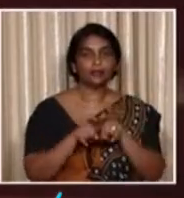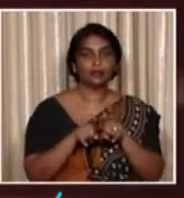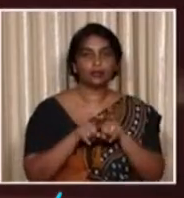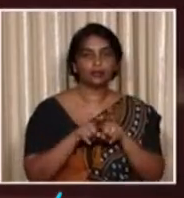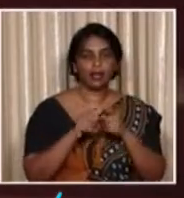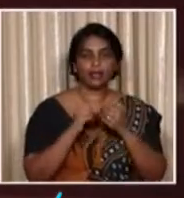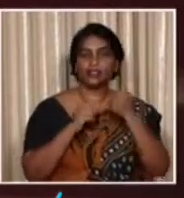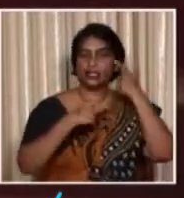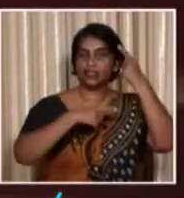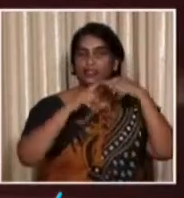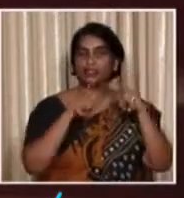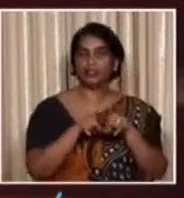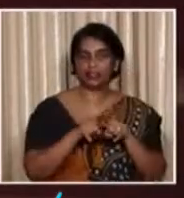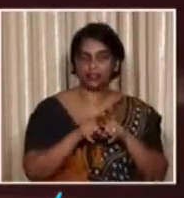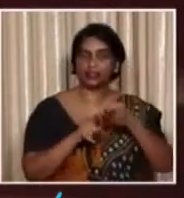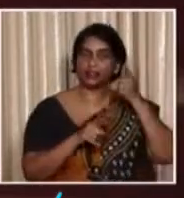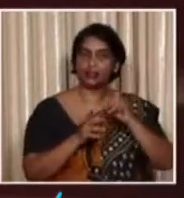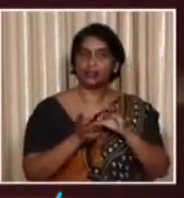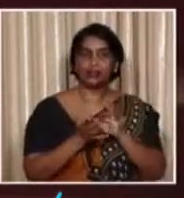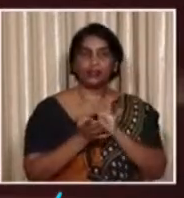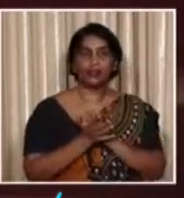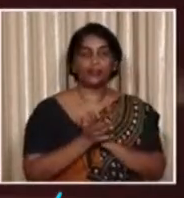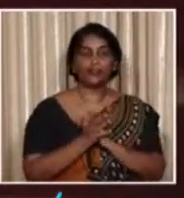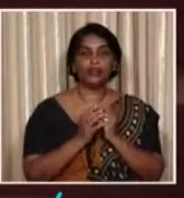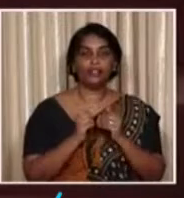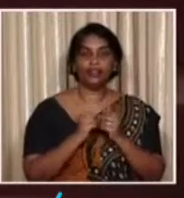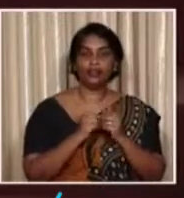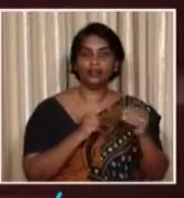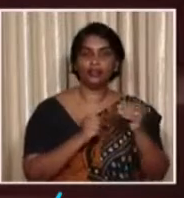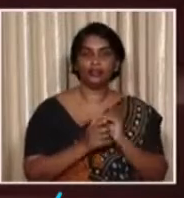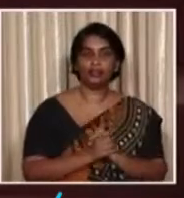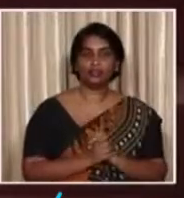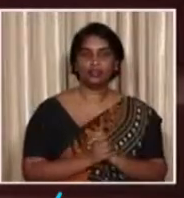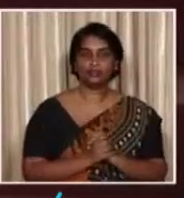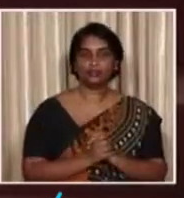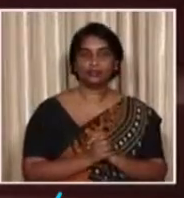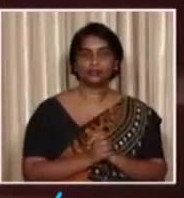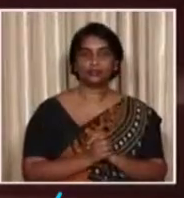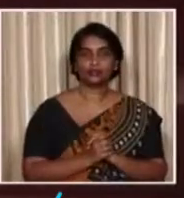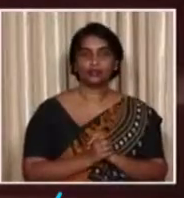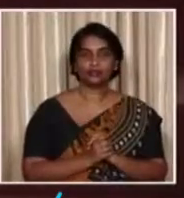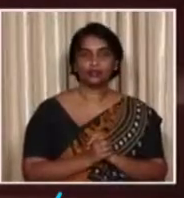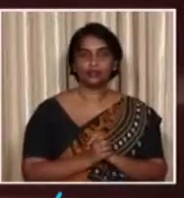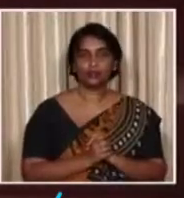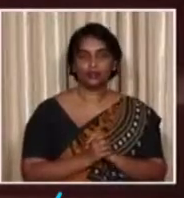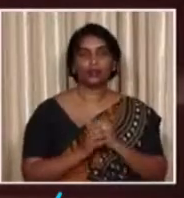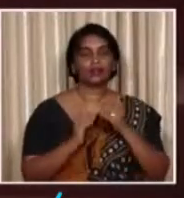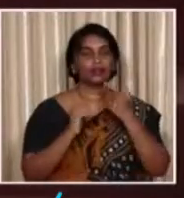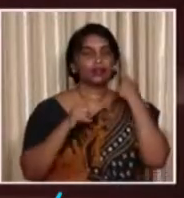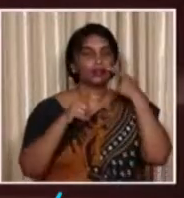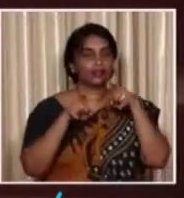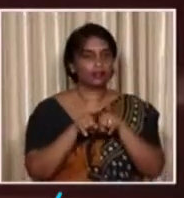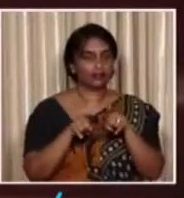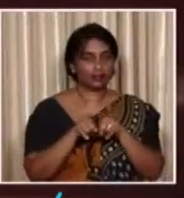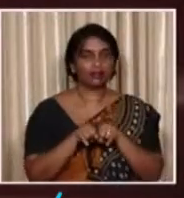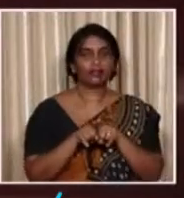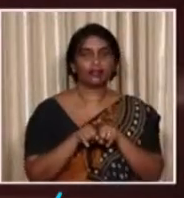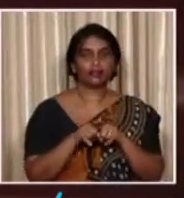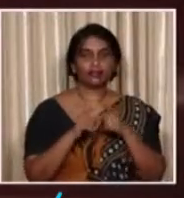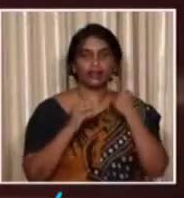Mandale, Anumatila Baganetibena. Ekama Mimastakar, Vijayarat Metituma, Mesaba Inanisama, Tumag, Ilima